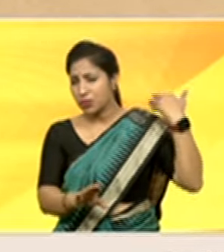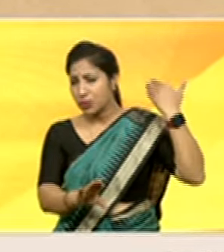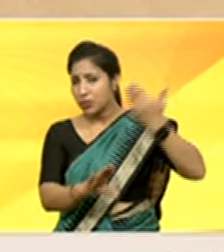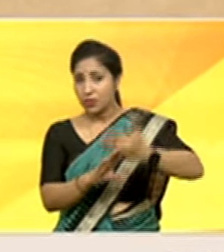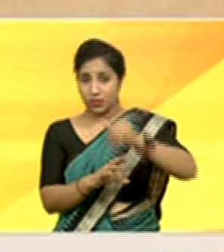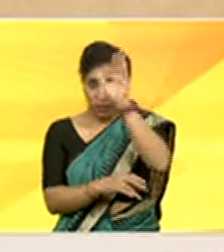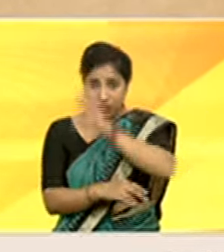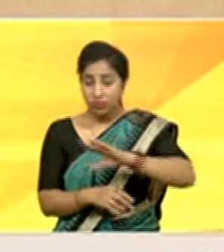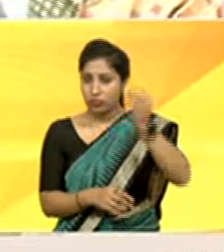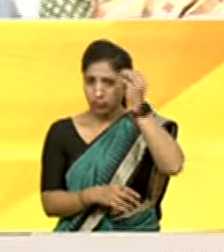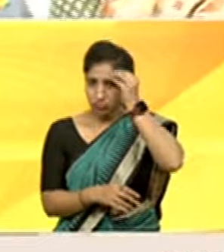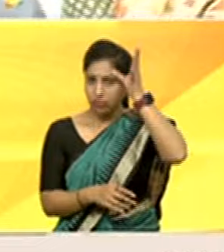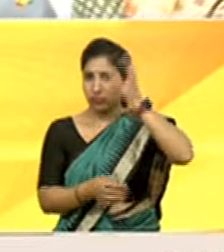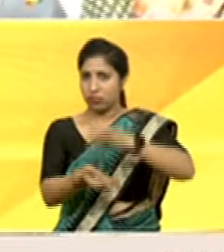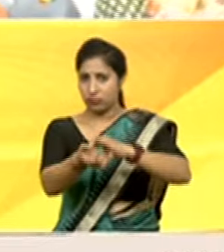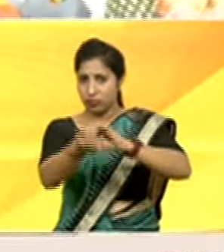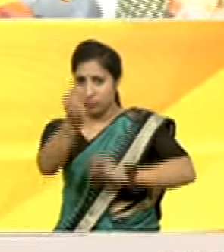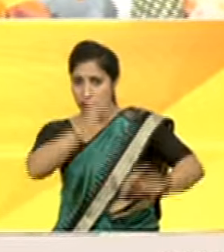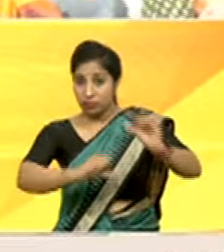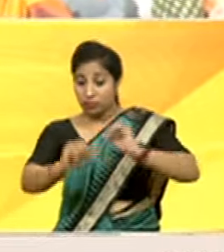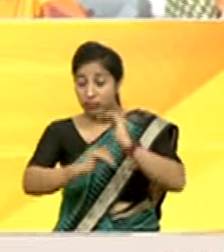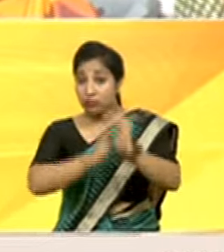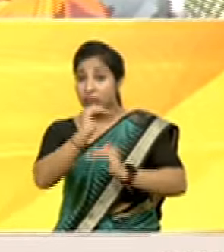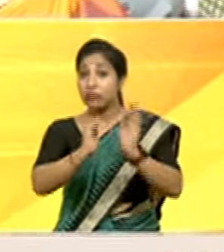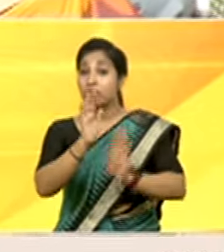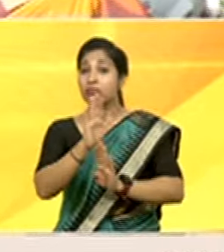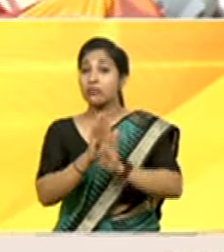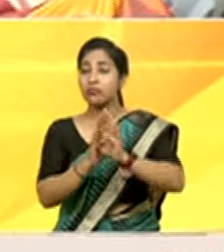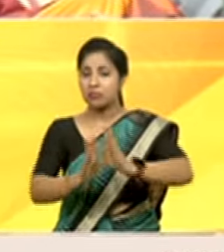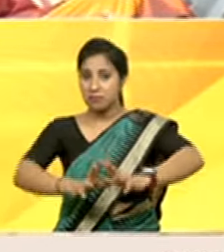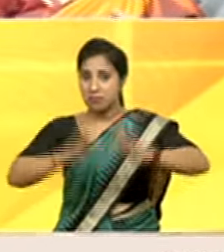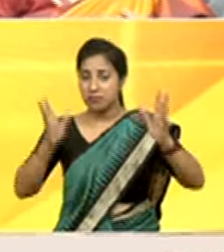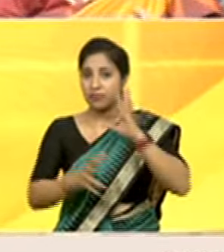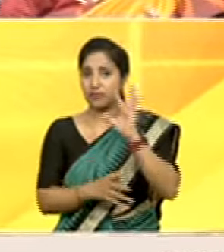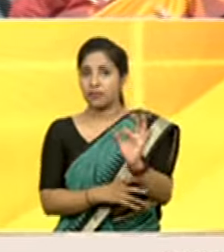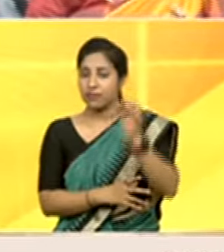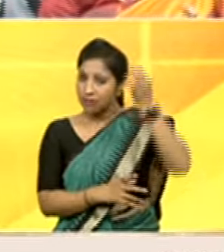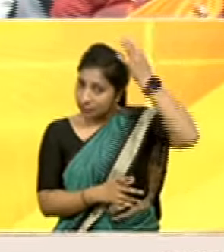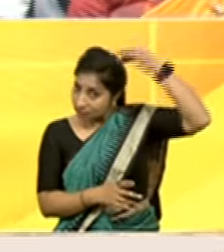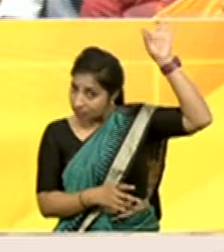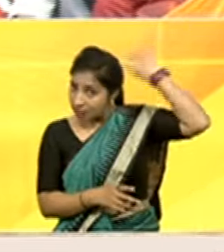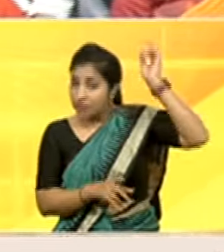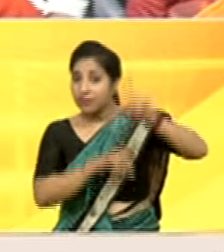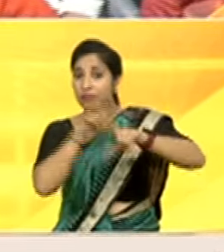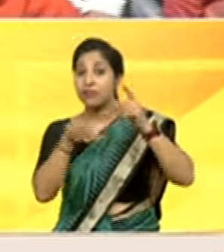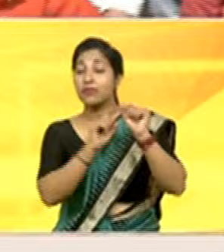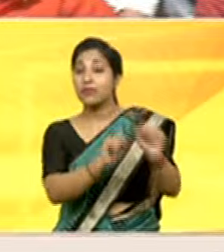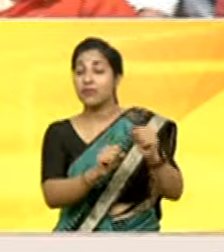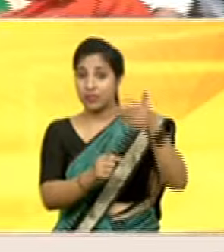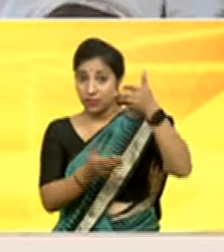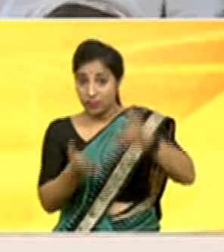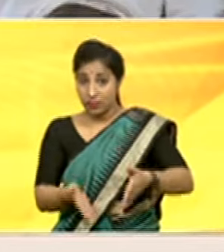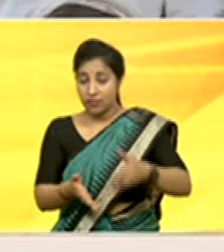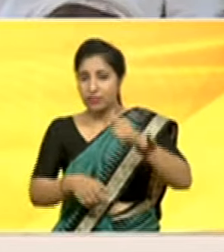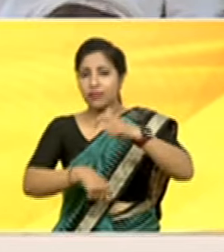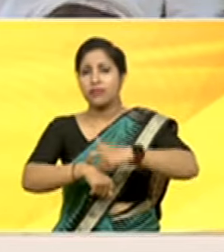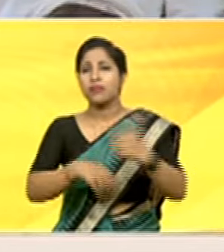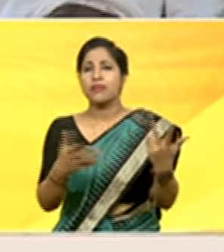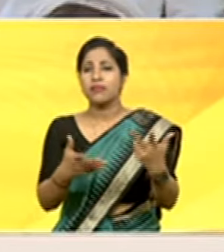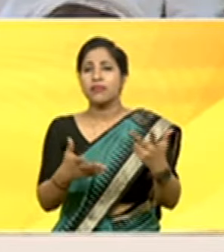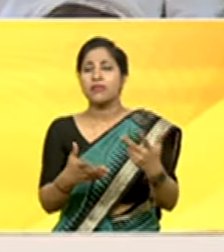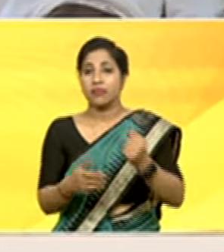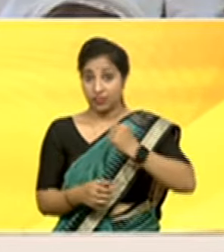ज्यान और विज्यान की प्रगति में बड़ी भूमिका रही है। आज के समय की मांग है